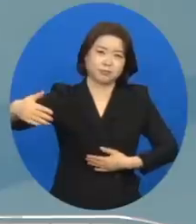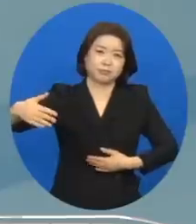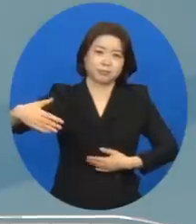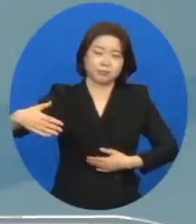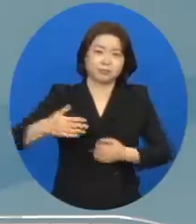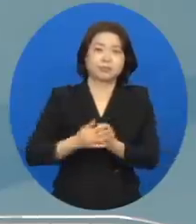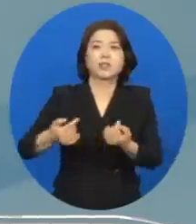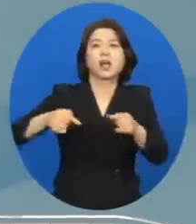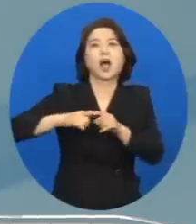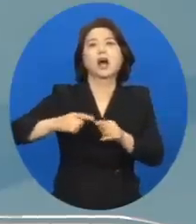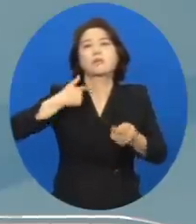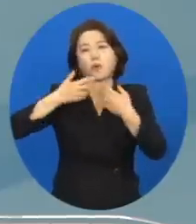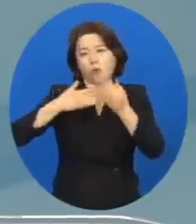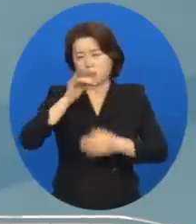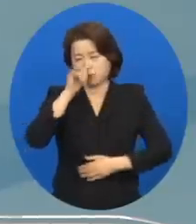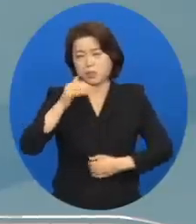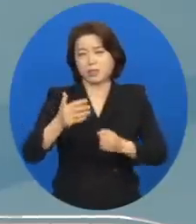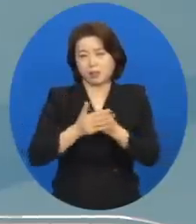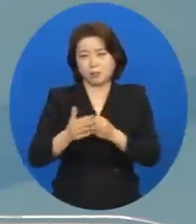같이 겪었으니까.